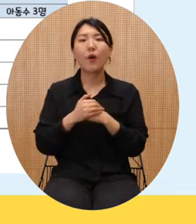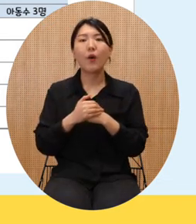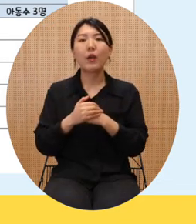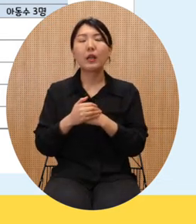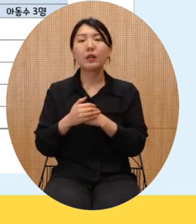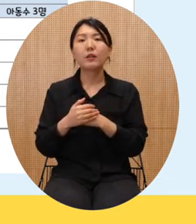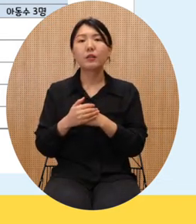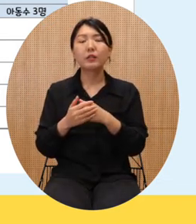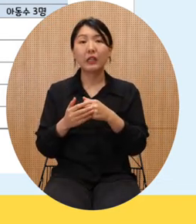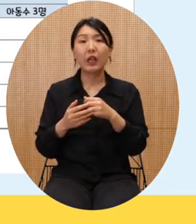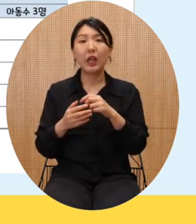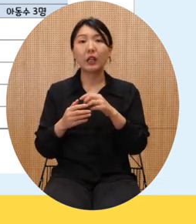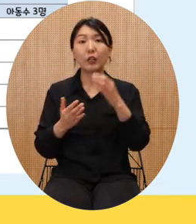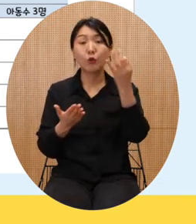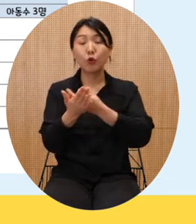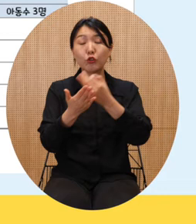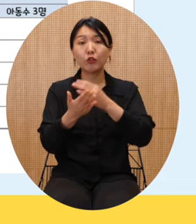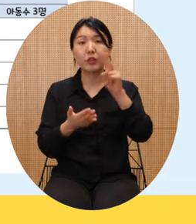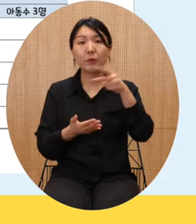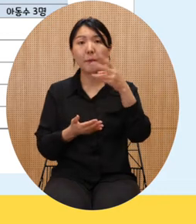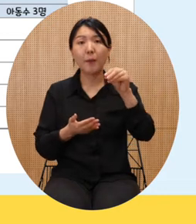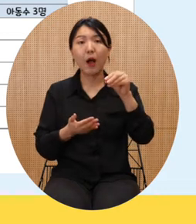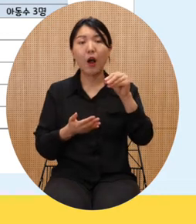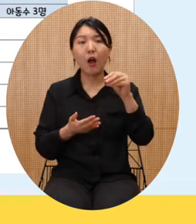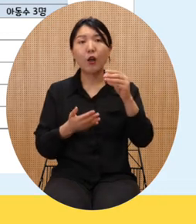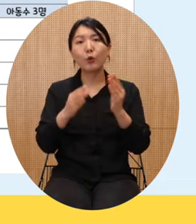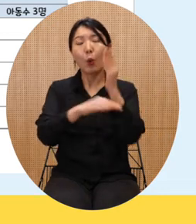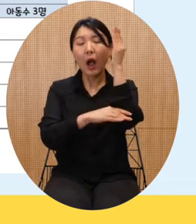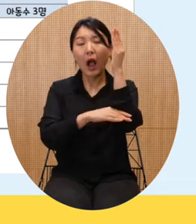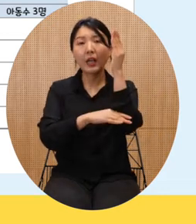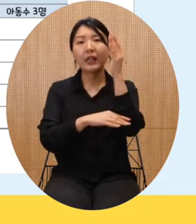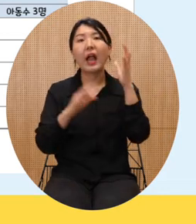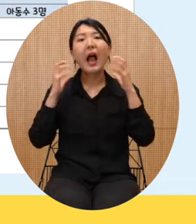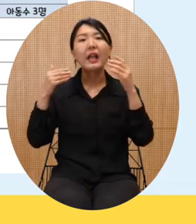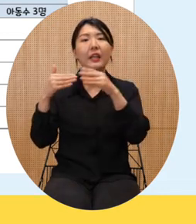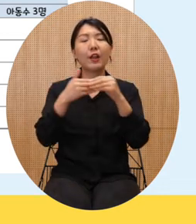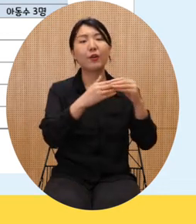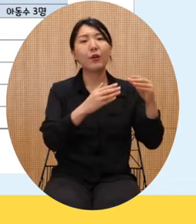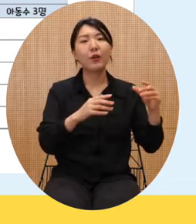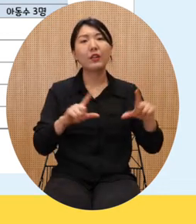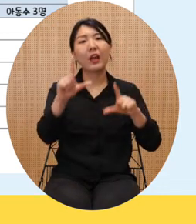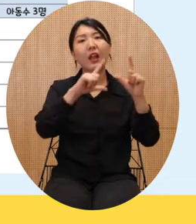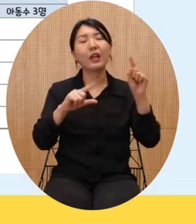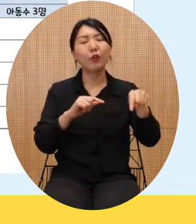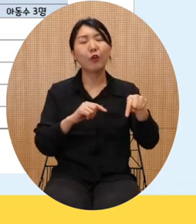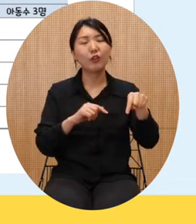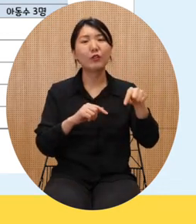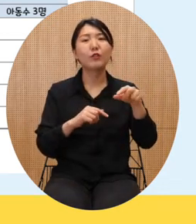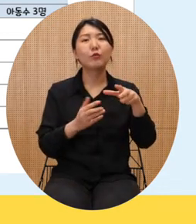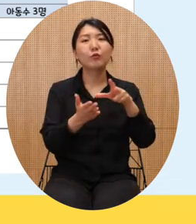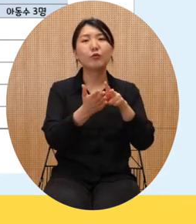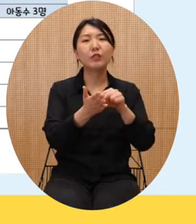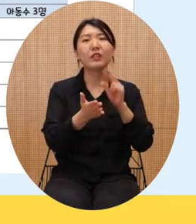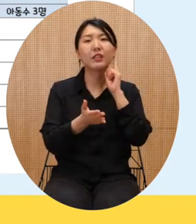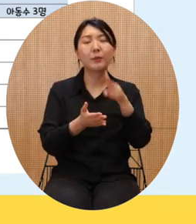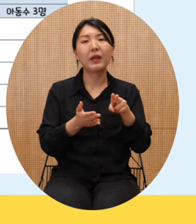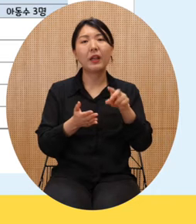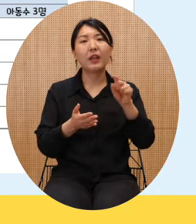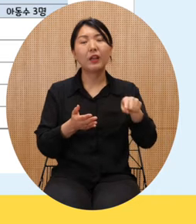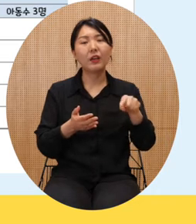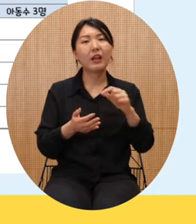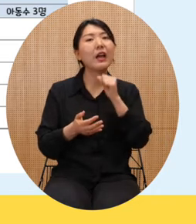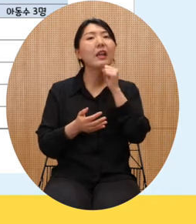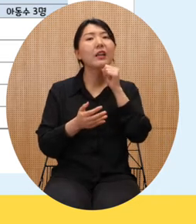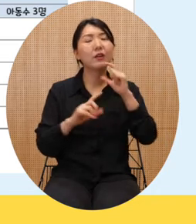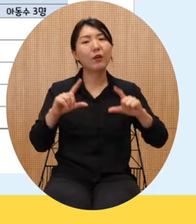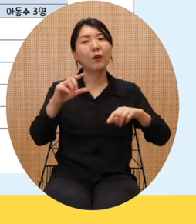위해서는. 근데 문제는 소득이 200만 원이 넘는데 아이들을 데리고 사는 경우에 이 경우들 굉장히 심각한 문제가 돼서 이분들이